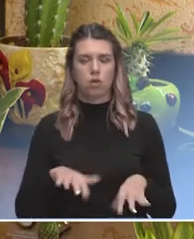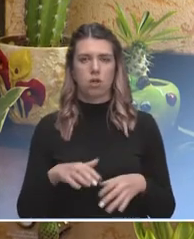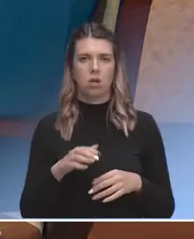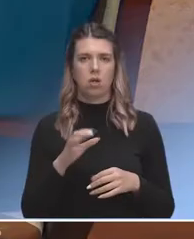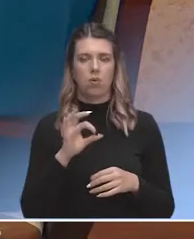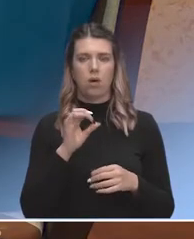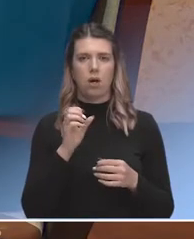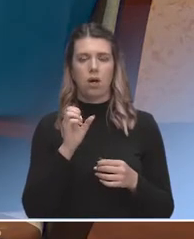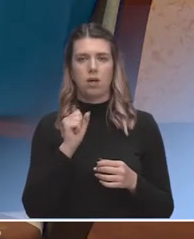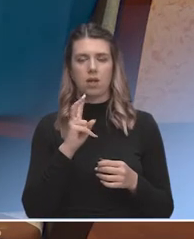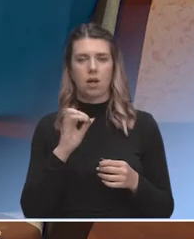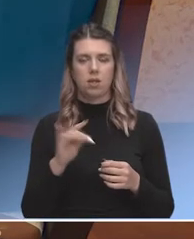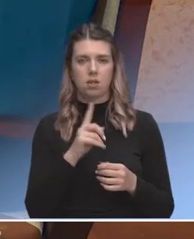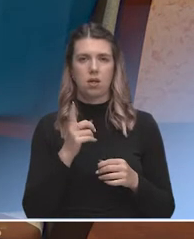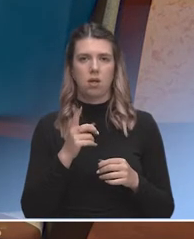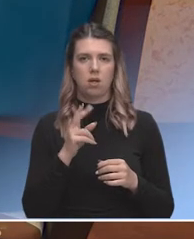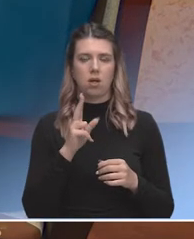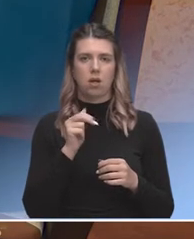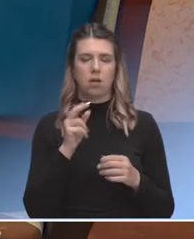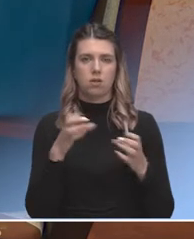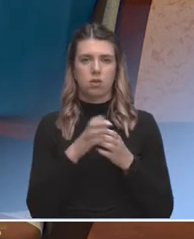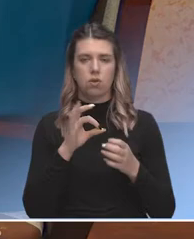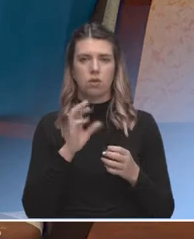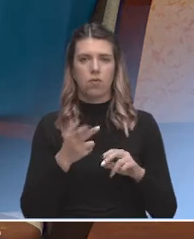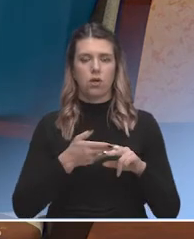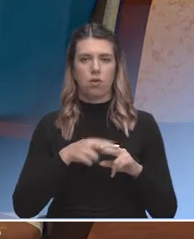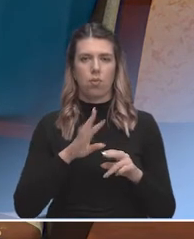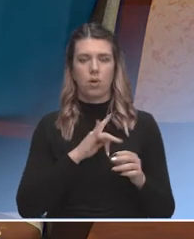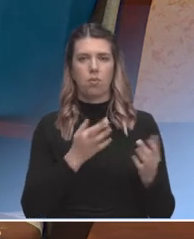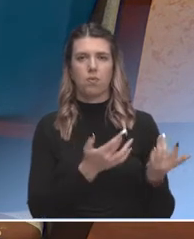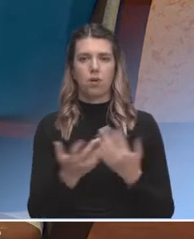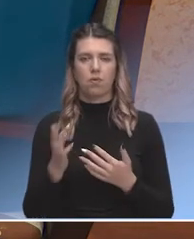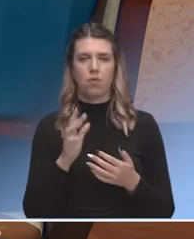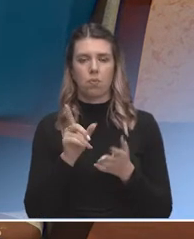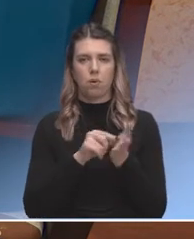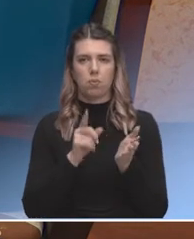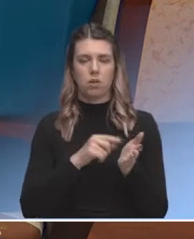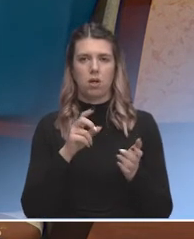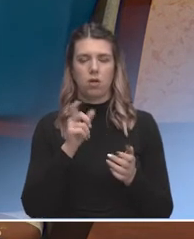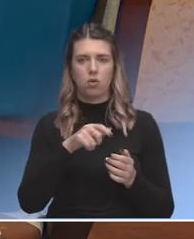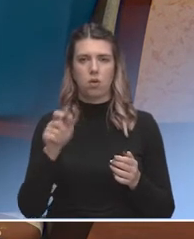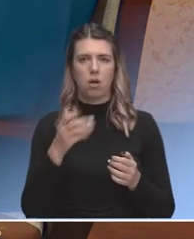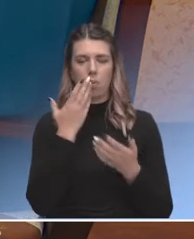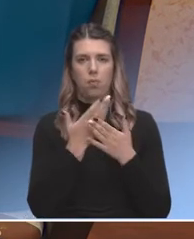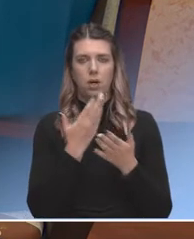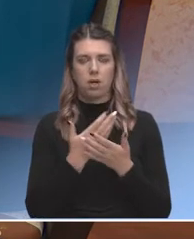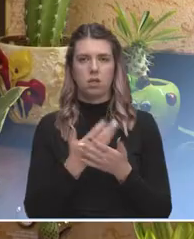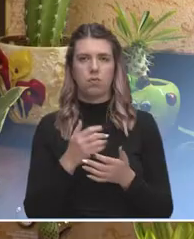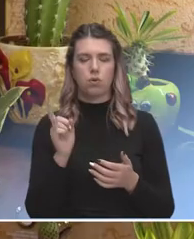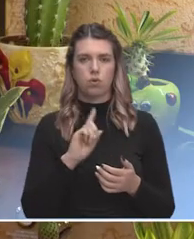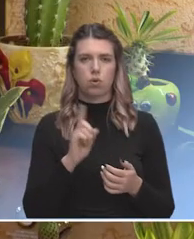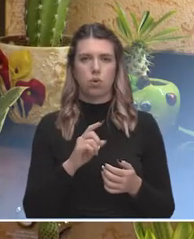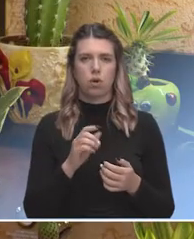уже анализ кадрового состава, который мы привлекаем в качестве переписного персонала,